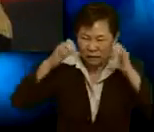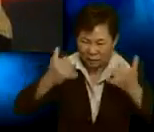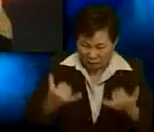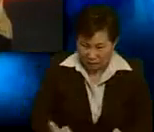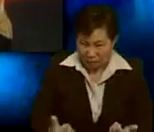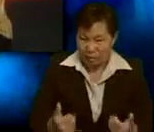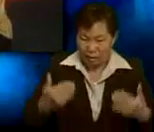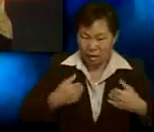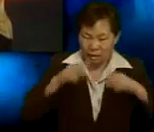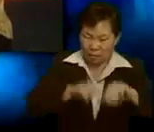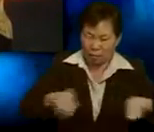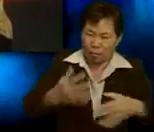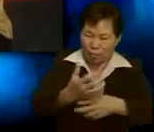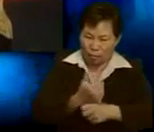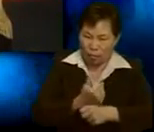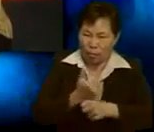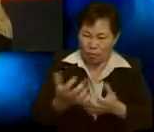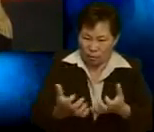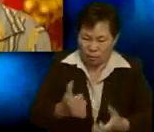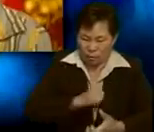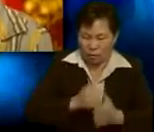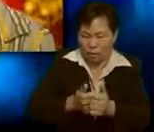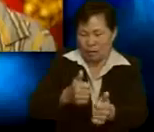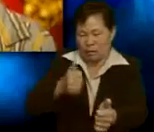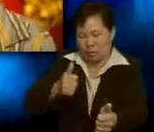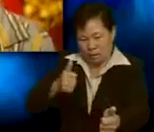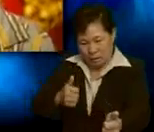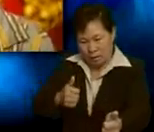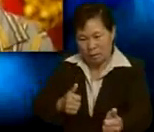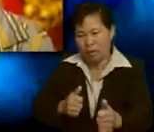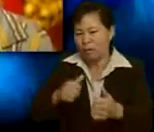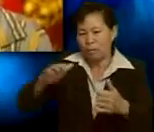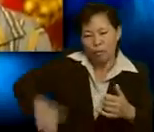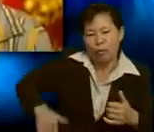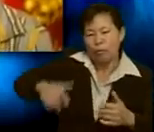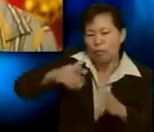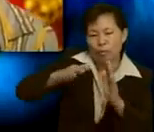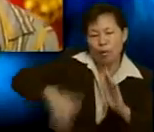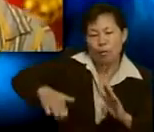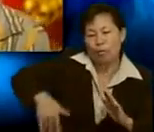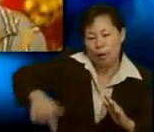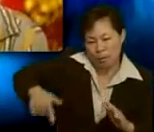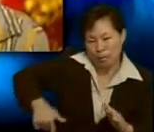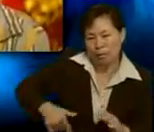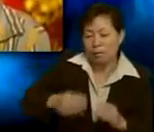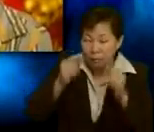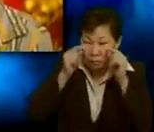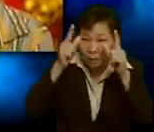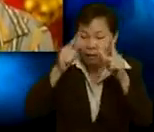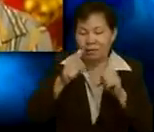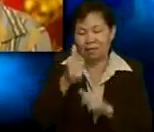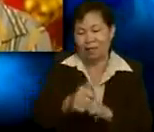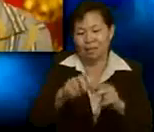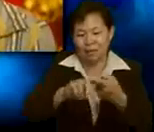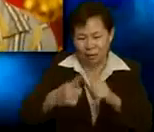ni masih lagi ada pelajar yang mahu dirinya ketinggalan. Namun masih belum terlambat jika timbul kesedaran dalam diri kawan-kawan. Ingat,